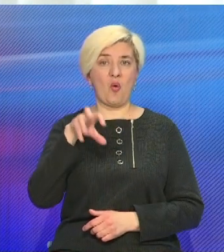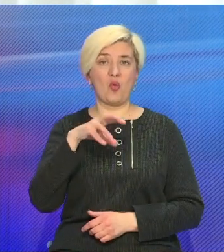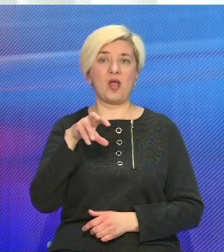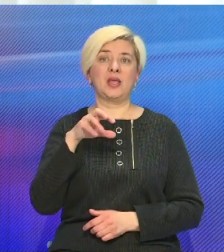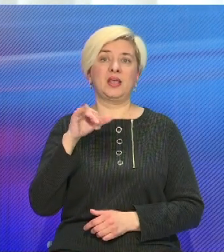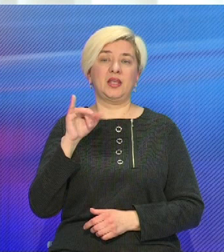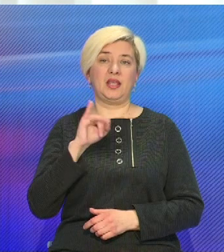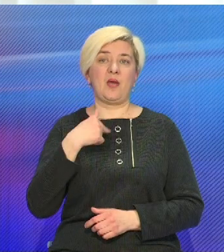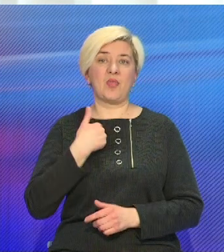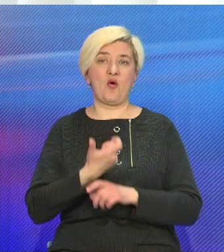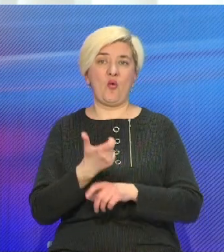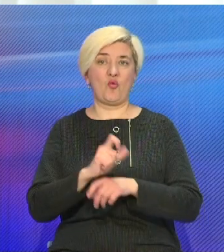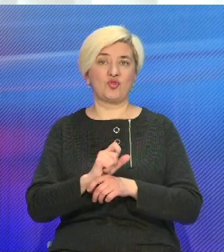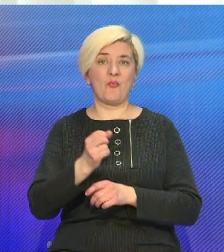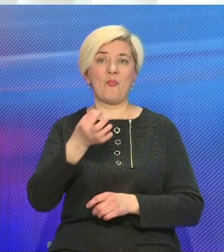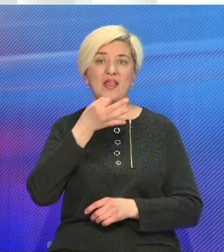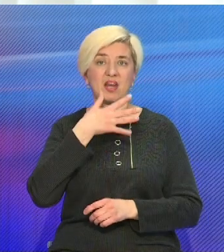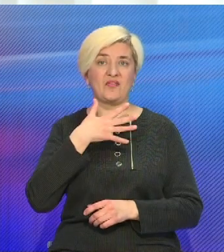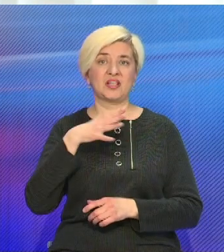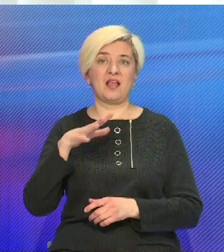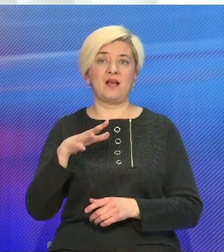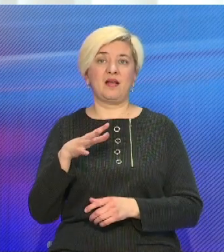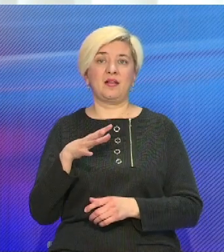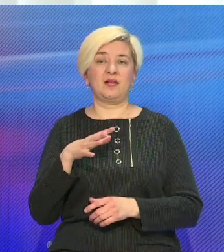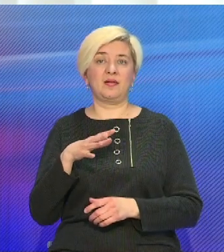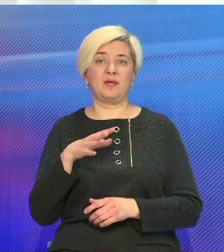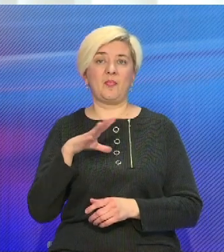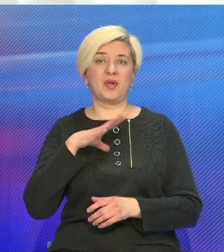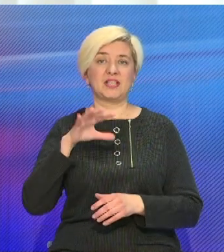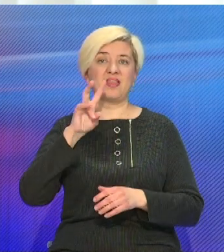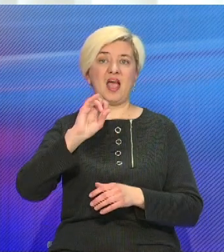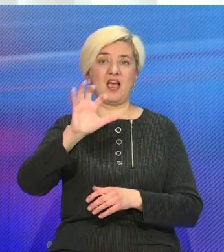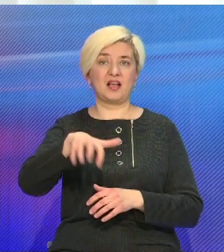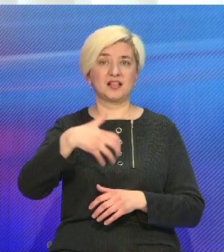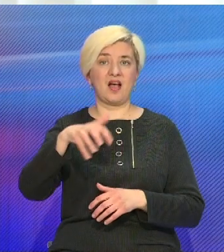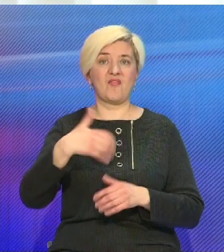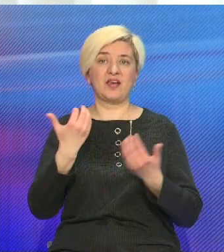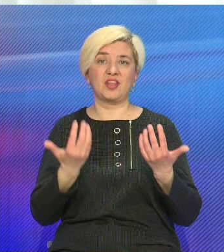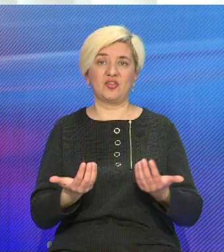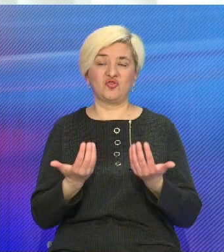Мне очень понравилось быть на эскаваторе сейчас.